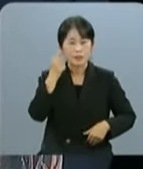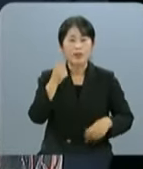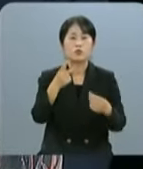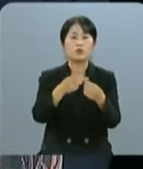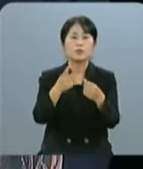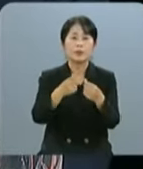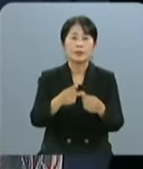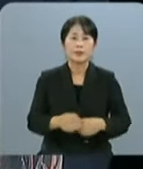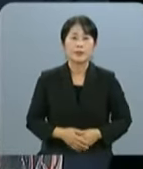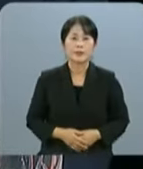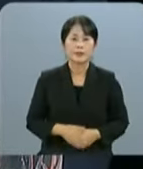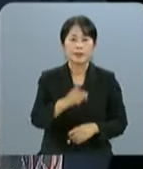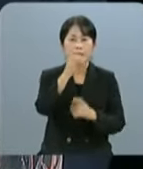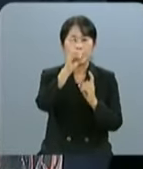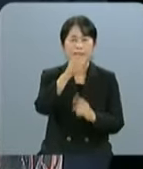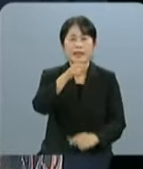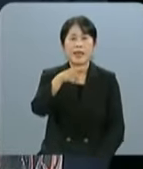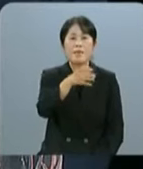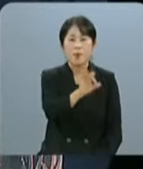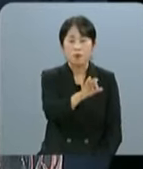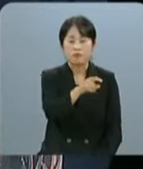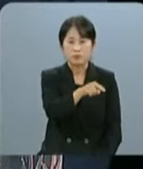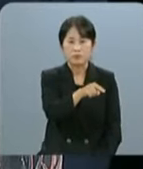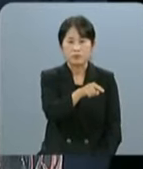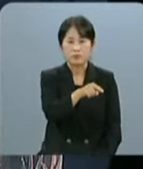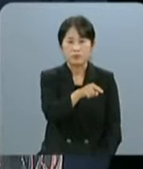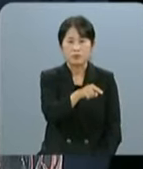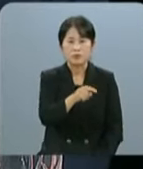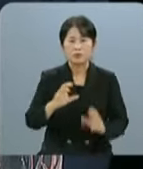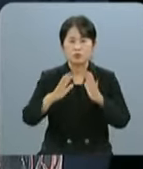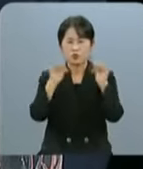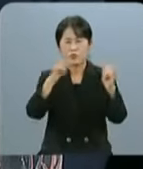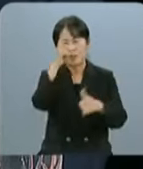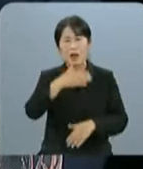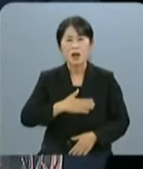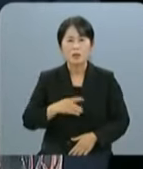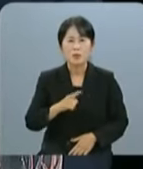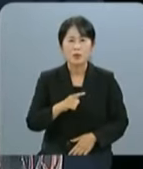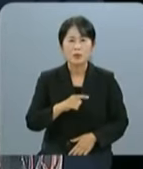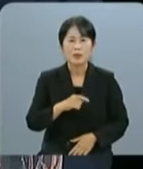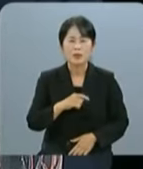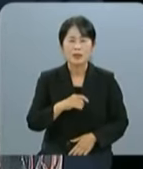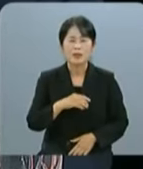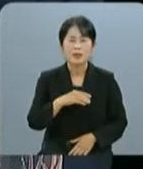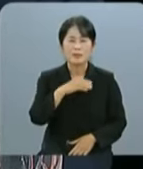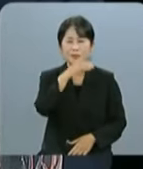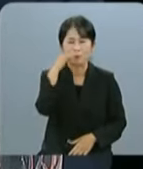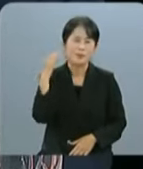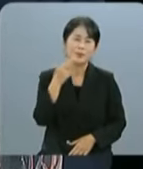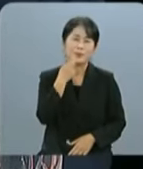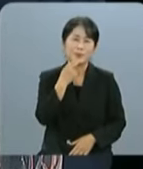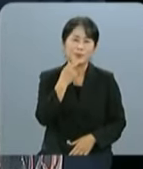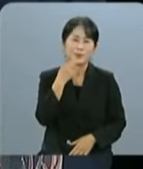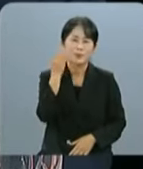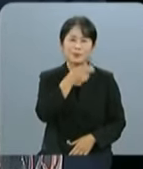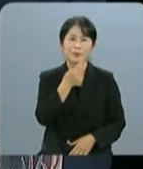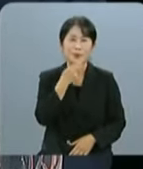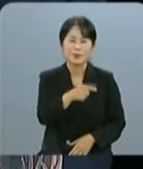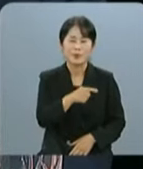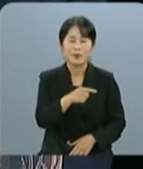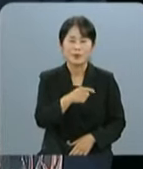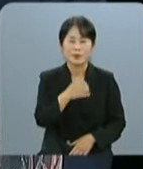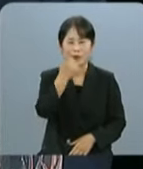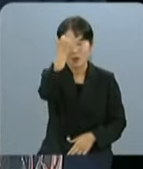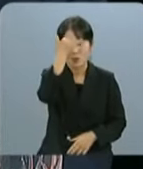번째, 이재명 지사는 전 국민이 알다시피 그 품행 제로입니다. 그래서 그건